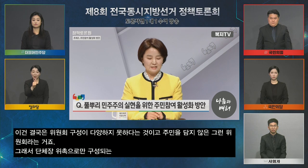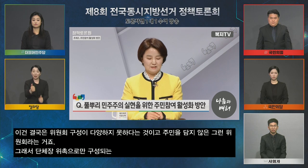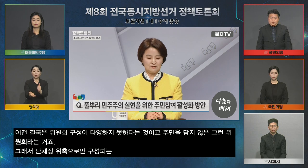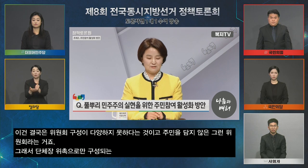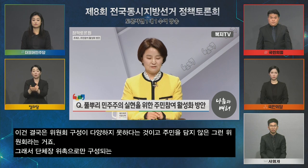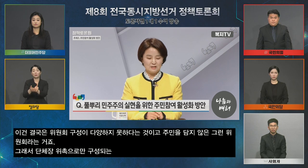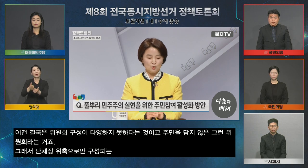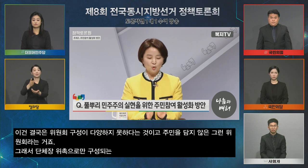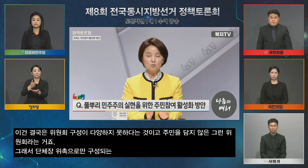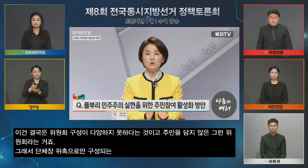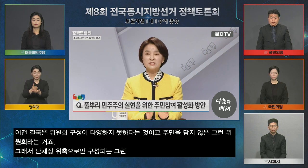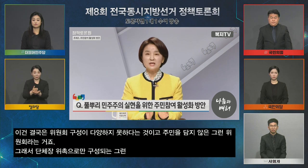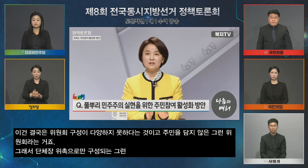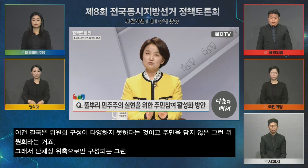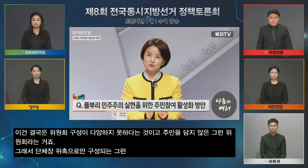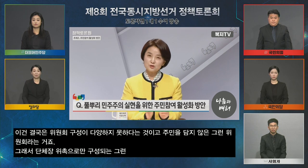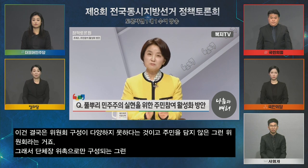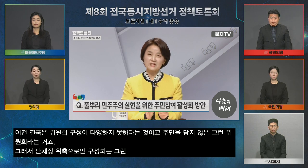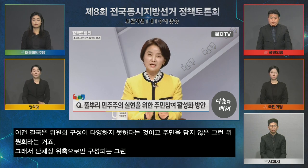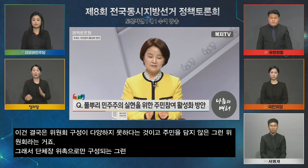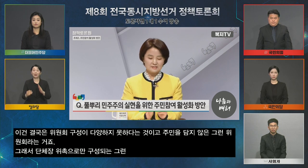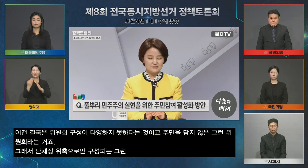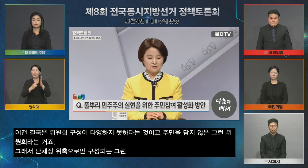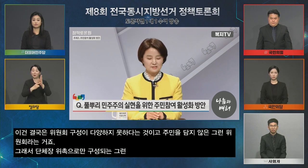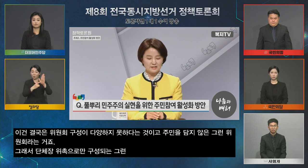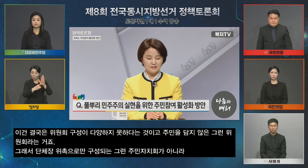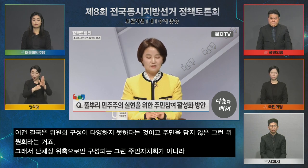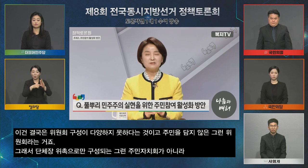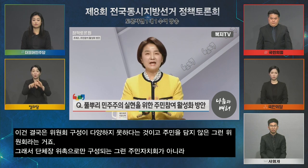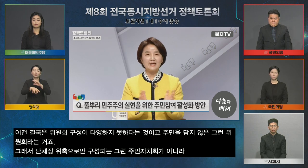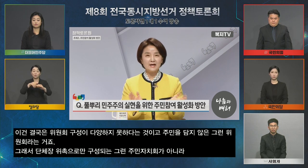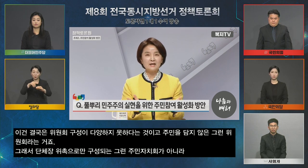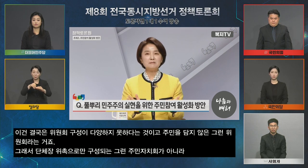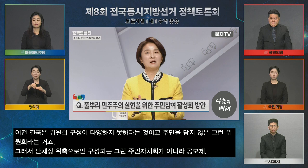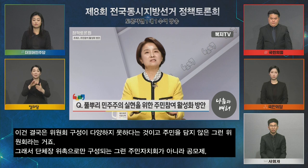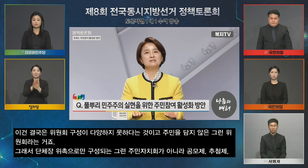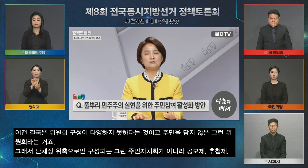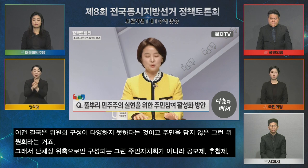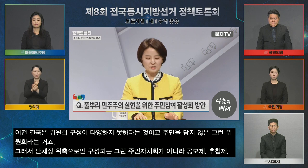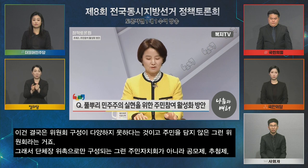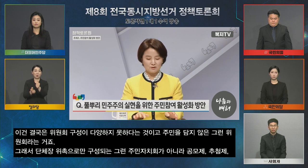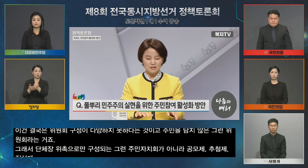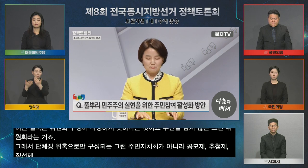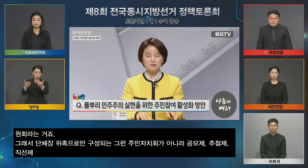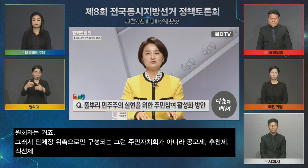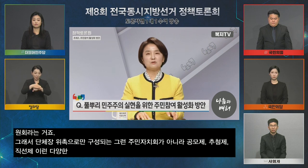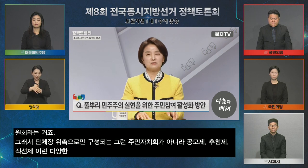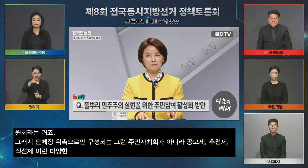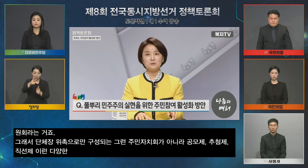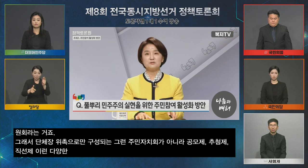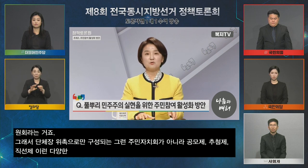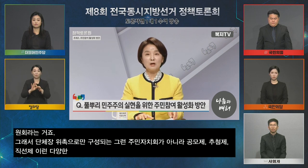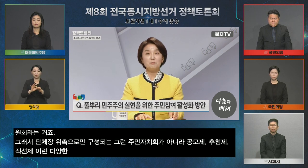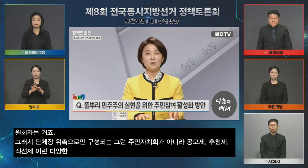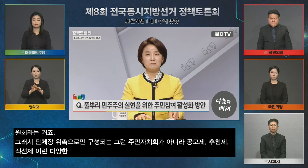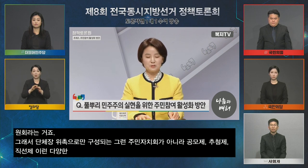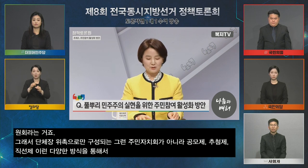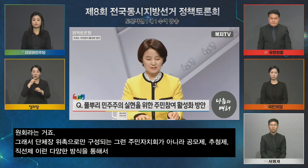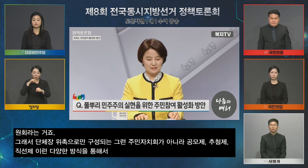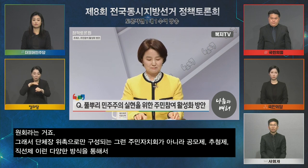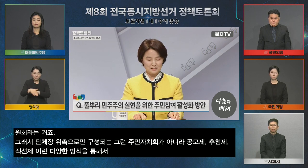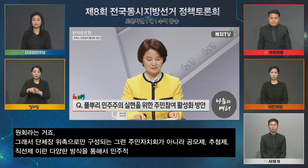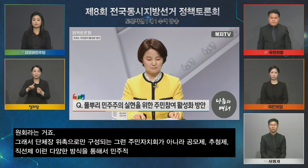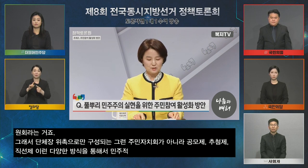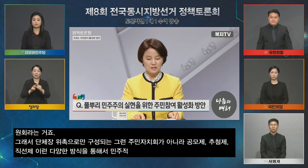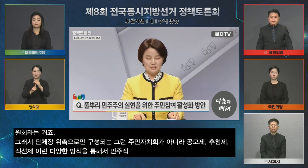아니라 공모제, 추첨제, 직선제 이런 다양한 방식을 통해서 민주적 대표성 확보가